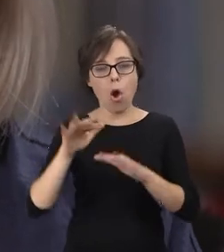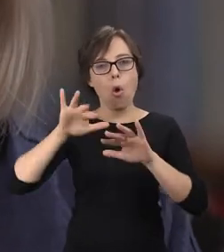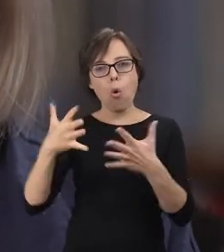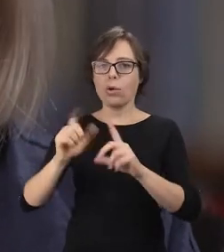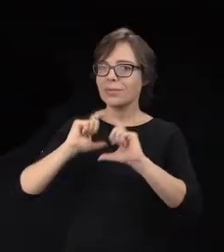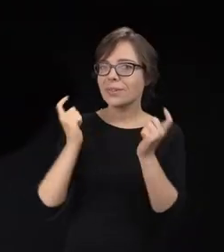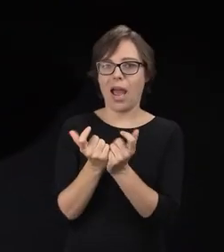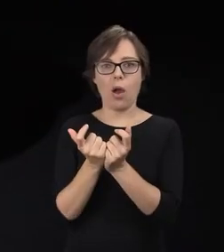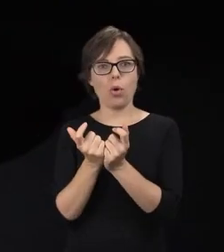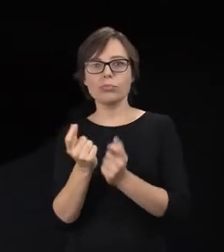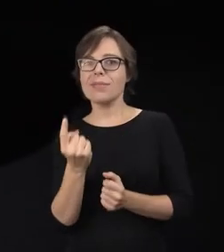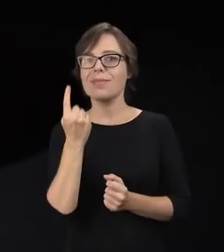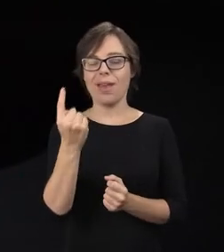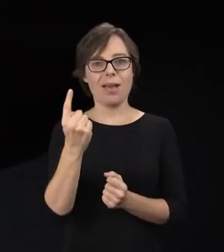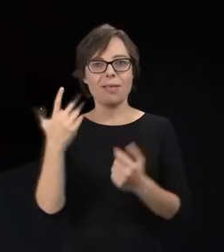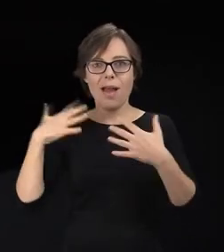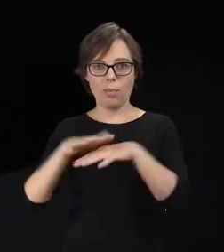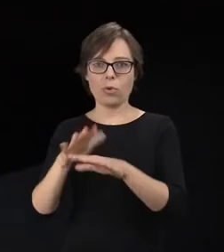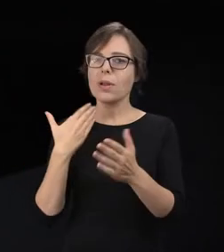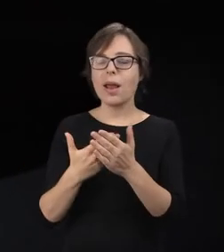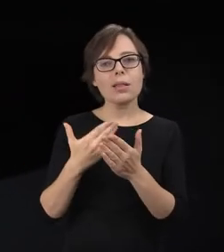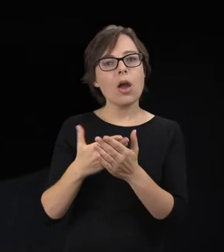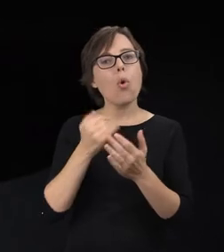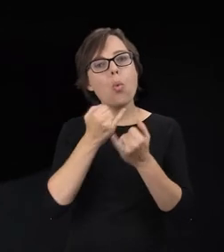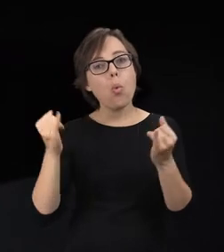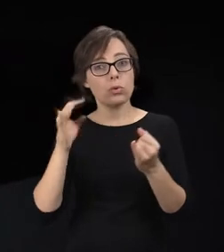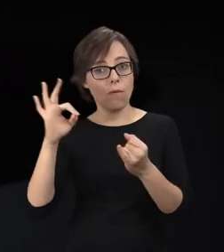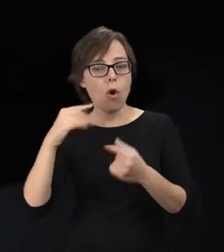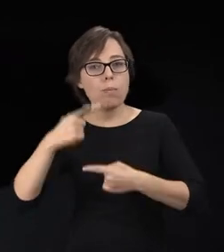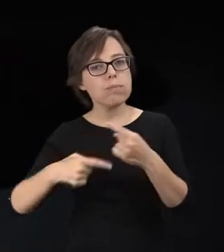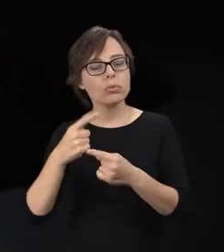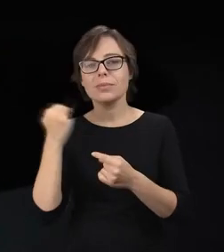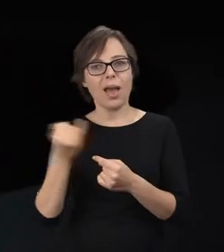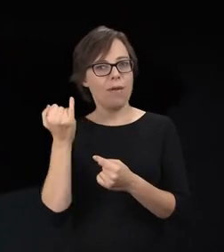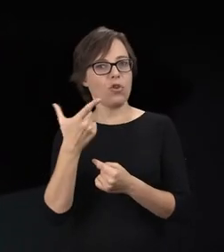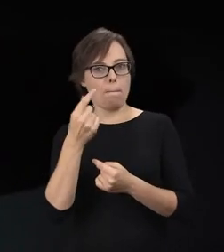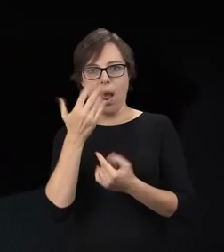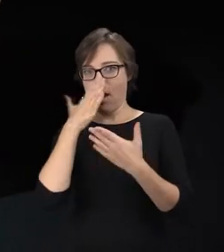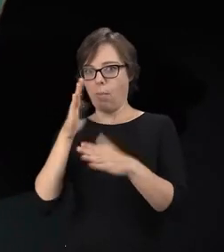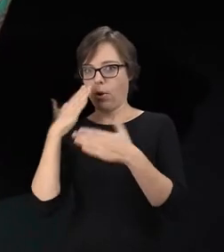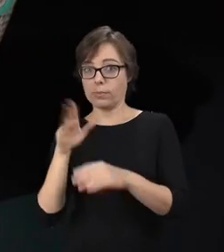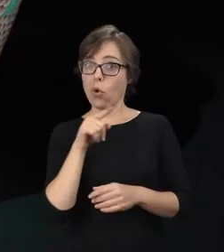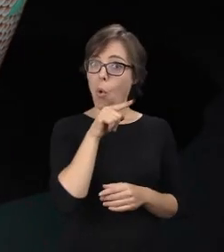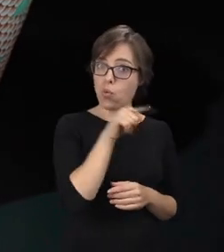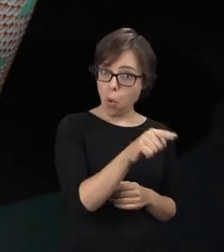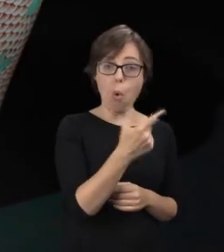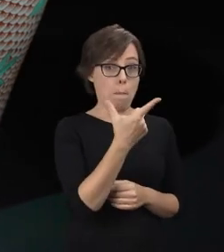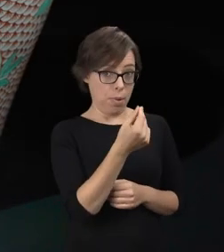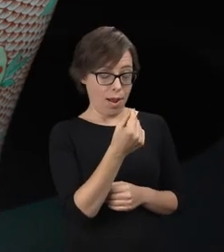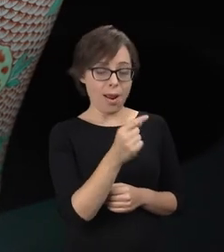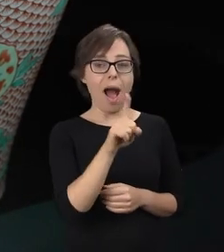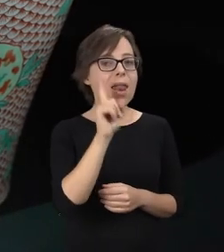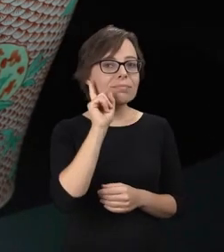jedność, harmonię. Dlatego bardzo często wyroby są właśnie w ten sposób prezentowane. Tutaj, mimo że stanowią parę, te